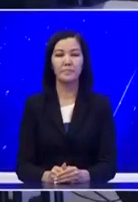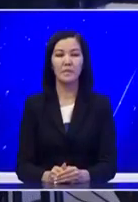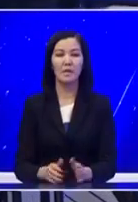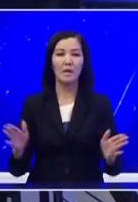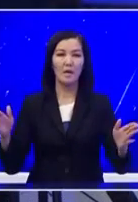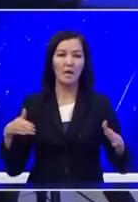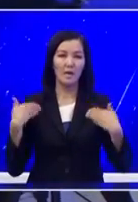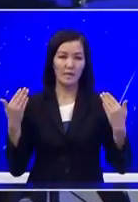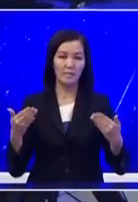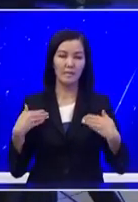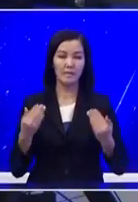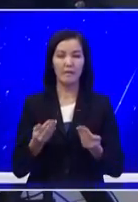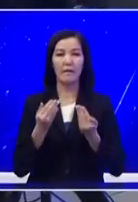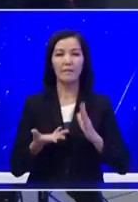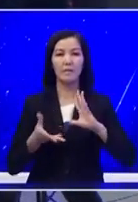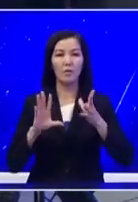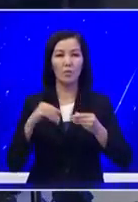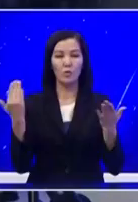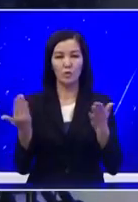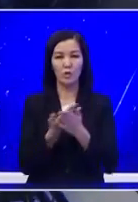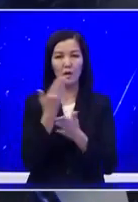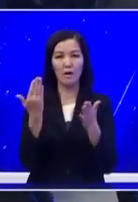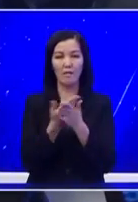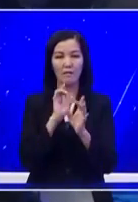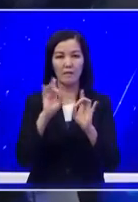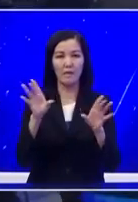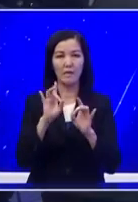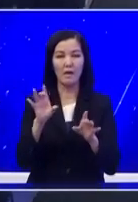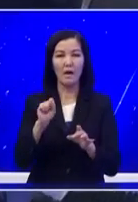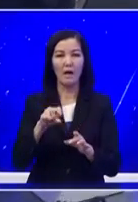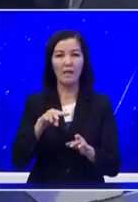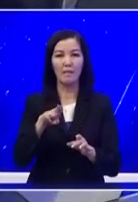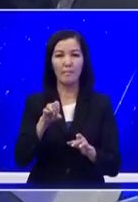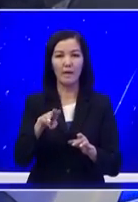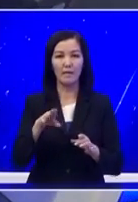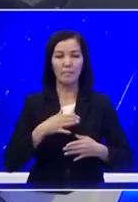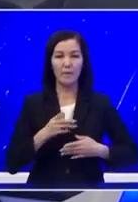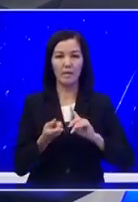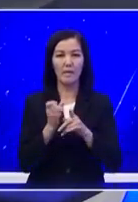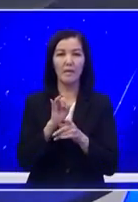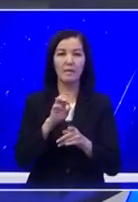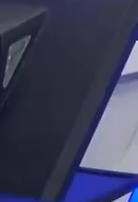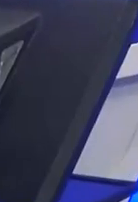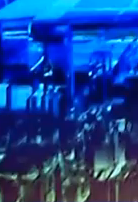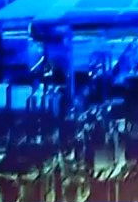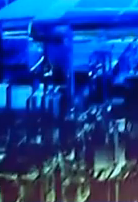Ассаламу алейкум, қадірменді көрермен, тікелей эфирде қорытынды жаңалықтар, студияда Алмат Хамид, сурдо аудармада Айгүл